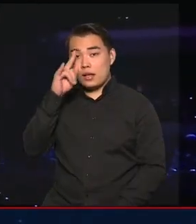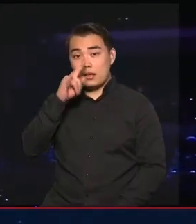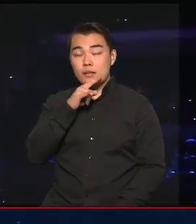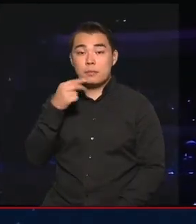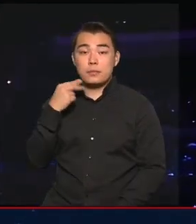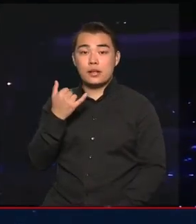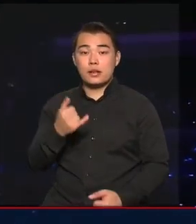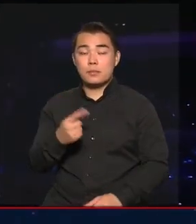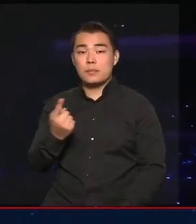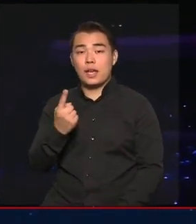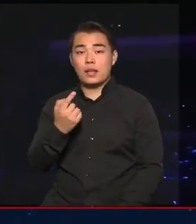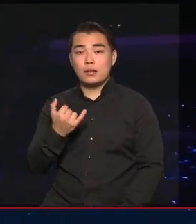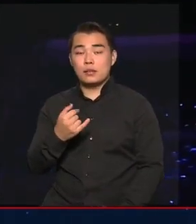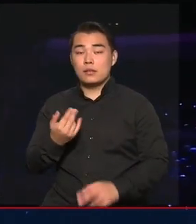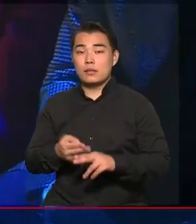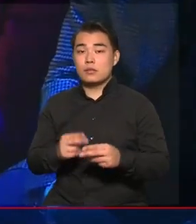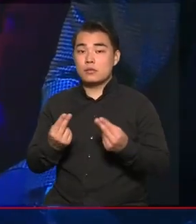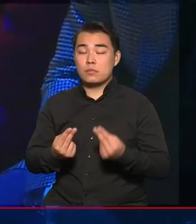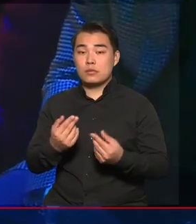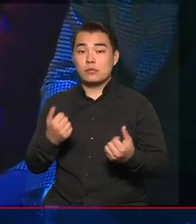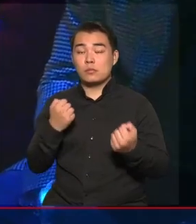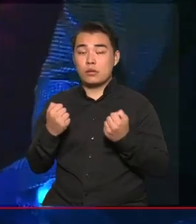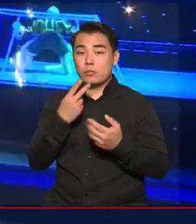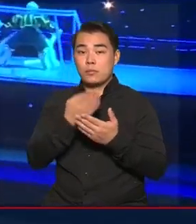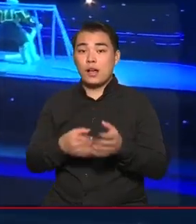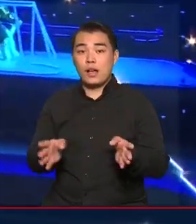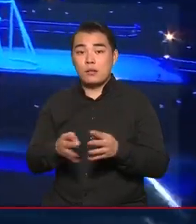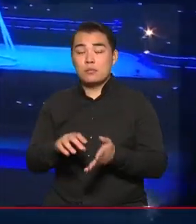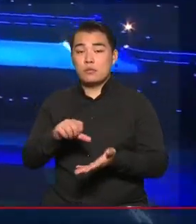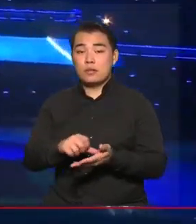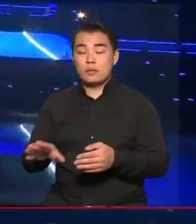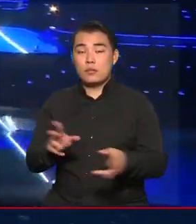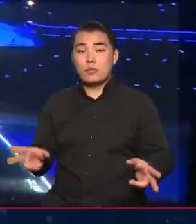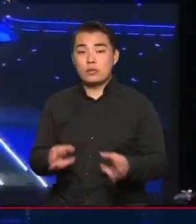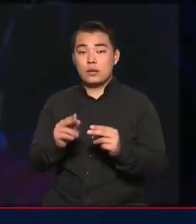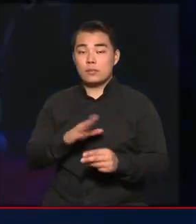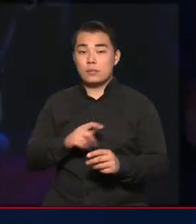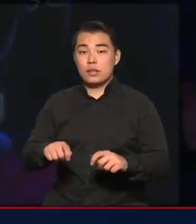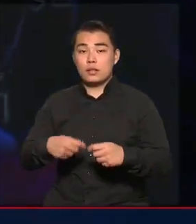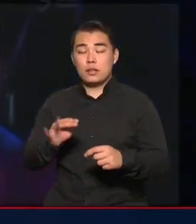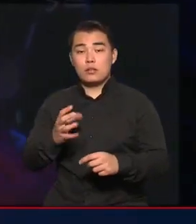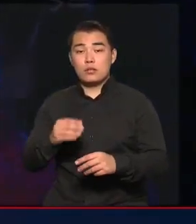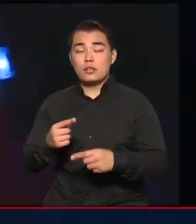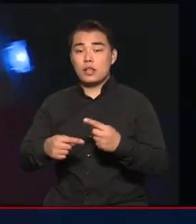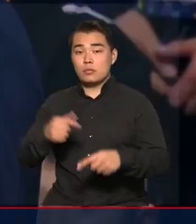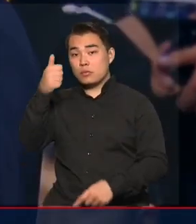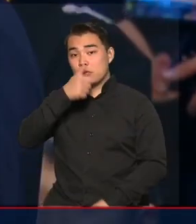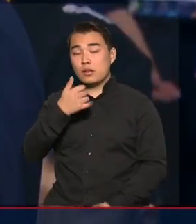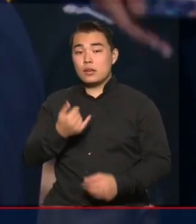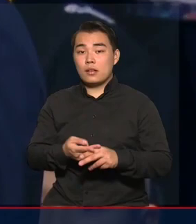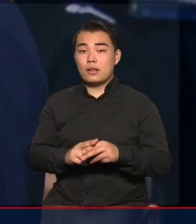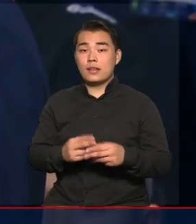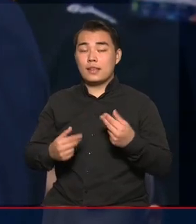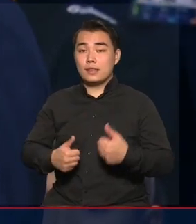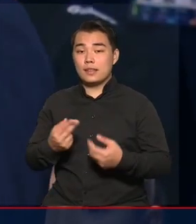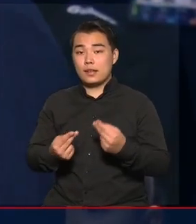Жомарт Тоқаев алғашқы мультиспорт сайысын бірегей ойынға балап, қатысушыларға сәттілік тіледі. Сондай-ақ келер жылы фиджитал доданы